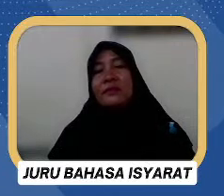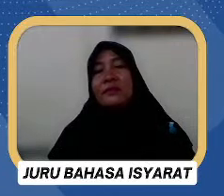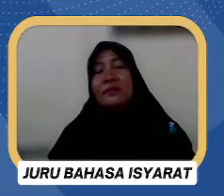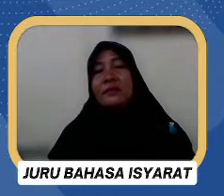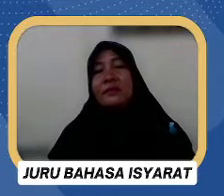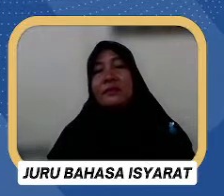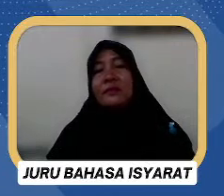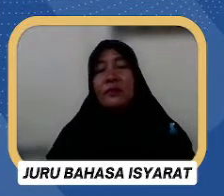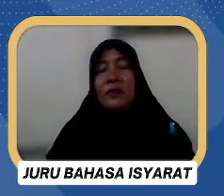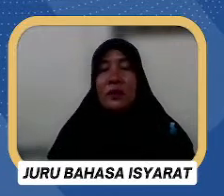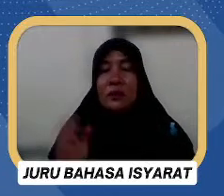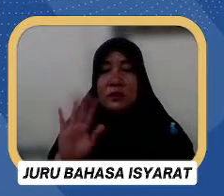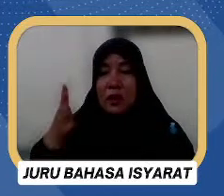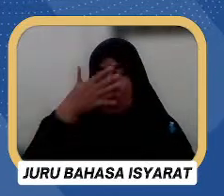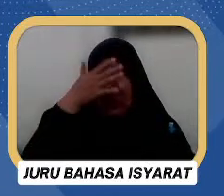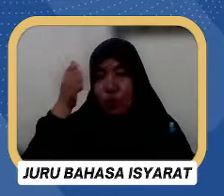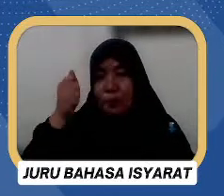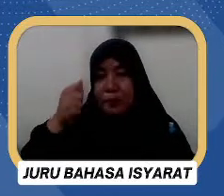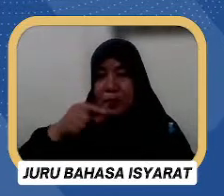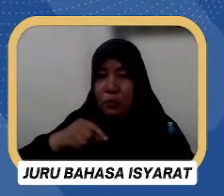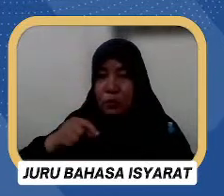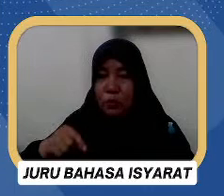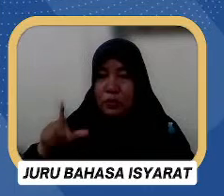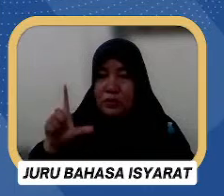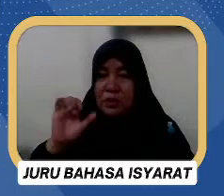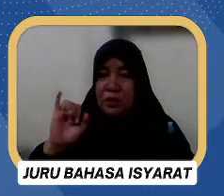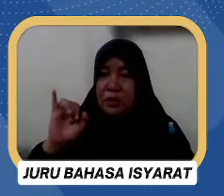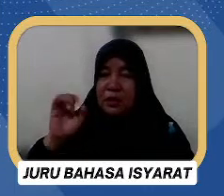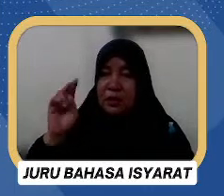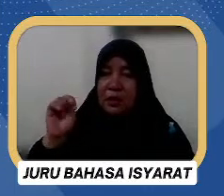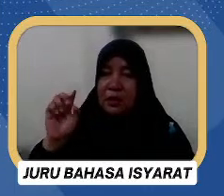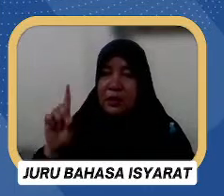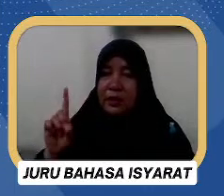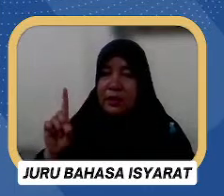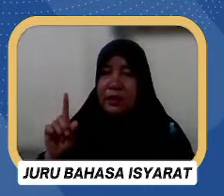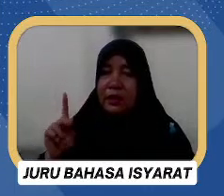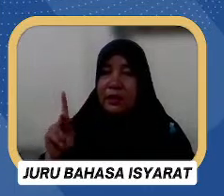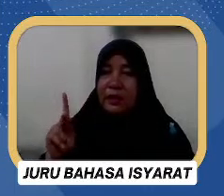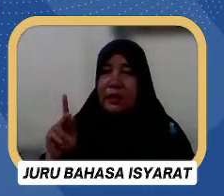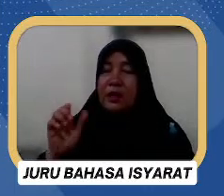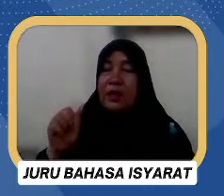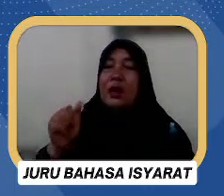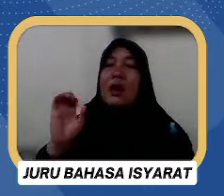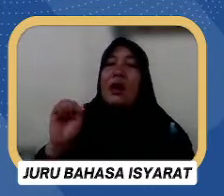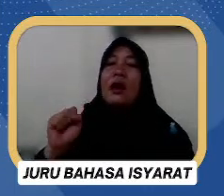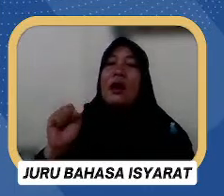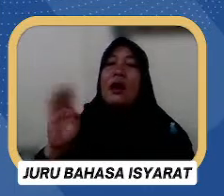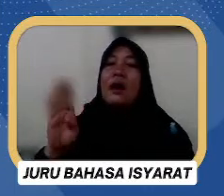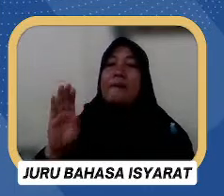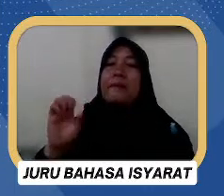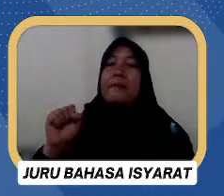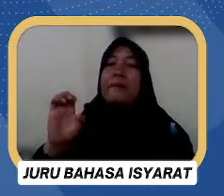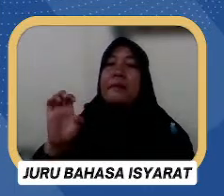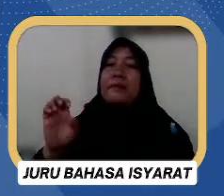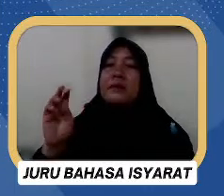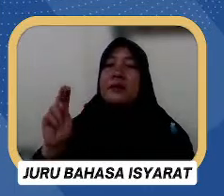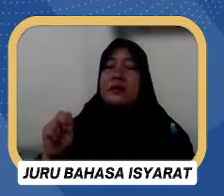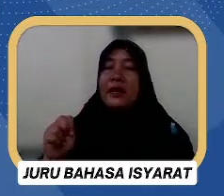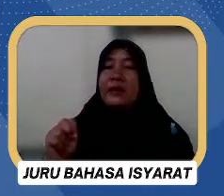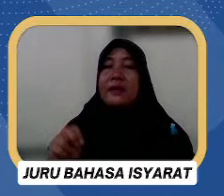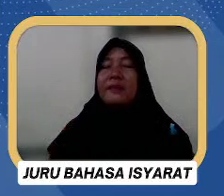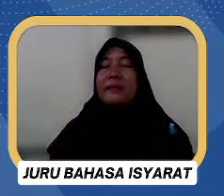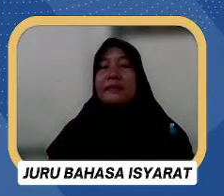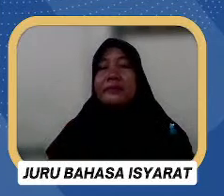ya teman-teman ya. Link absen sudah dikirimkan panitia di kolom chat teman-teman. Jadi untuk semuanya isi dan jangan